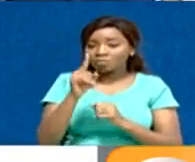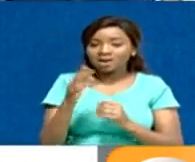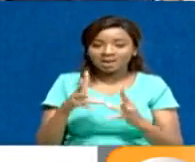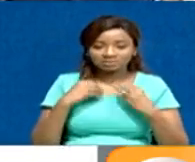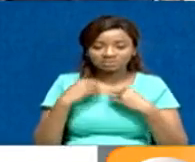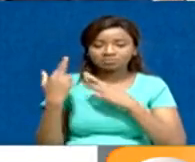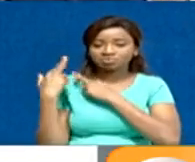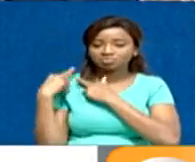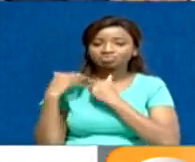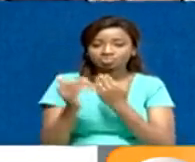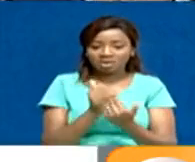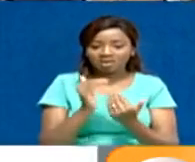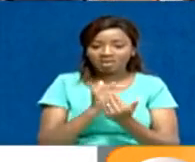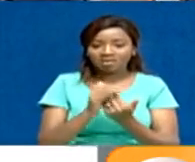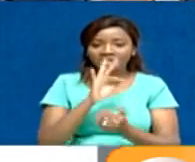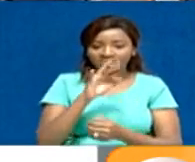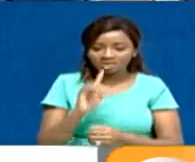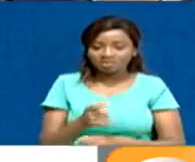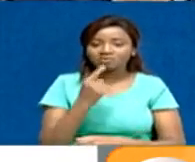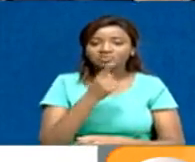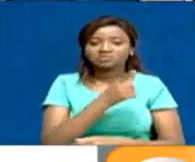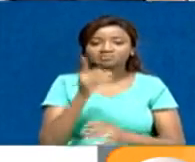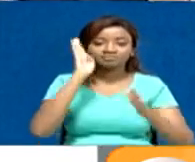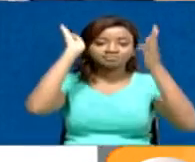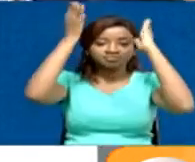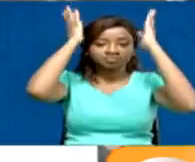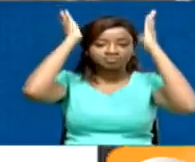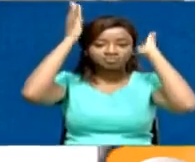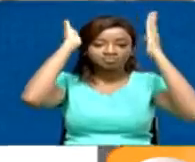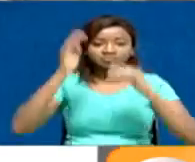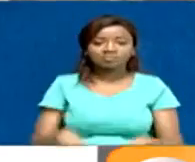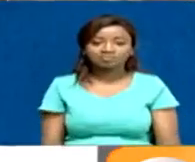elfu tatu wa kijiji kizima ili kuzima uhalifu huo.